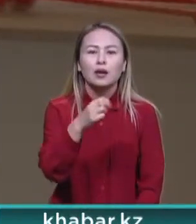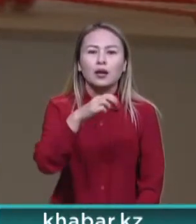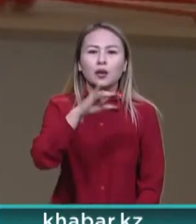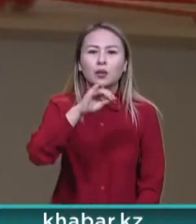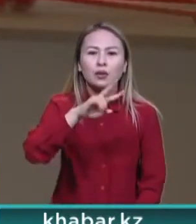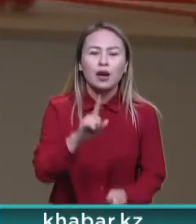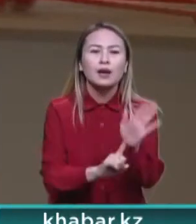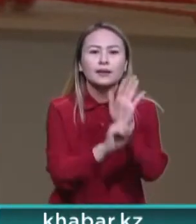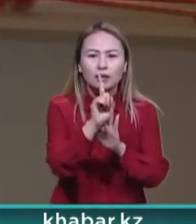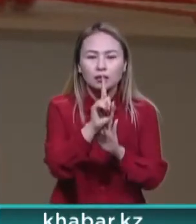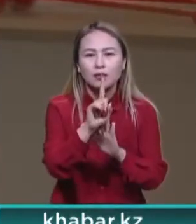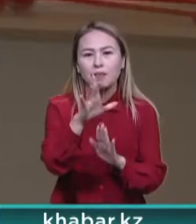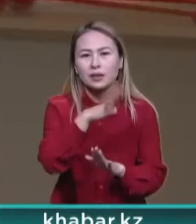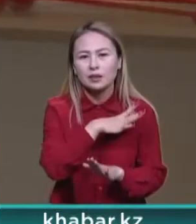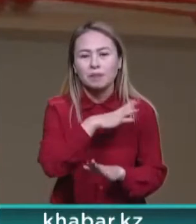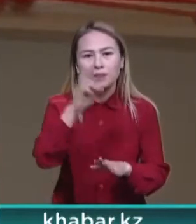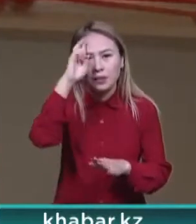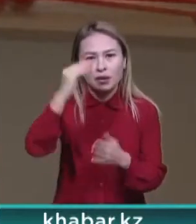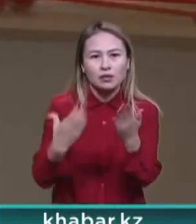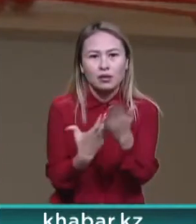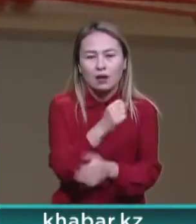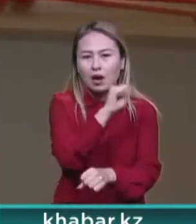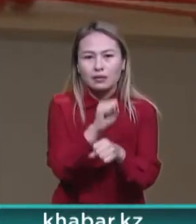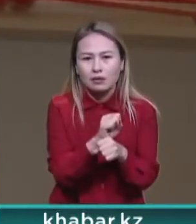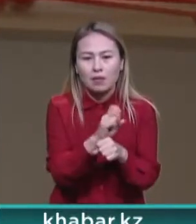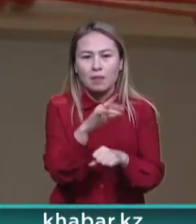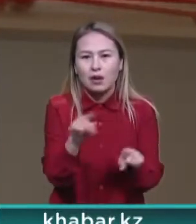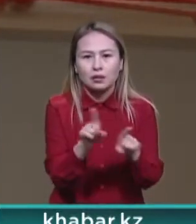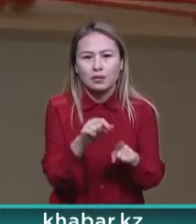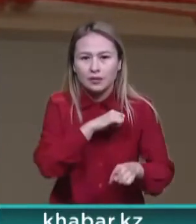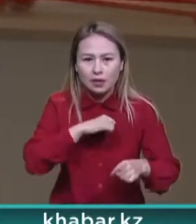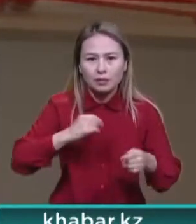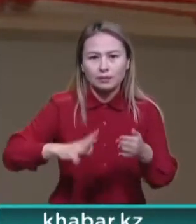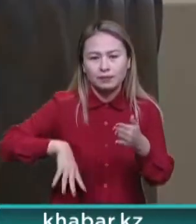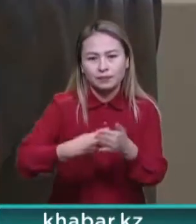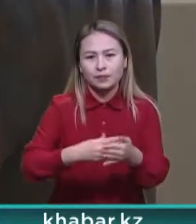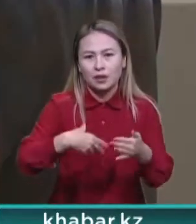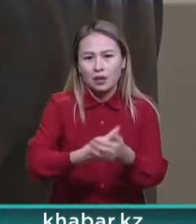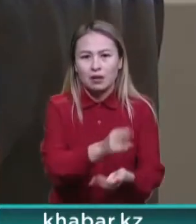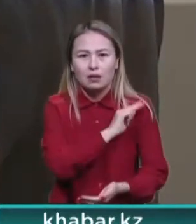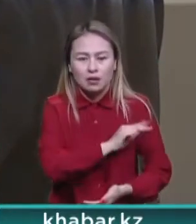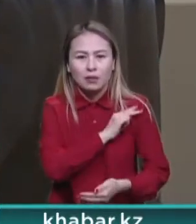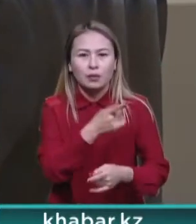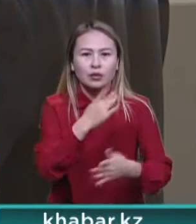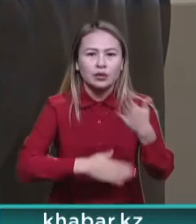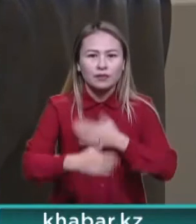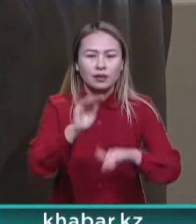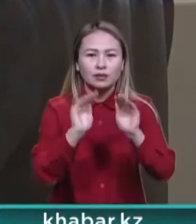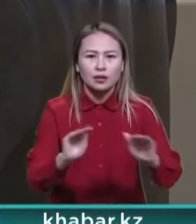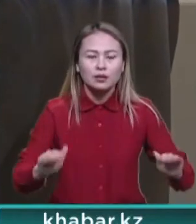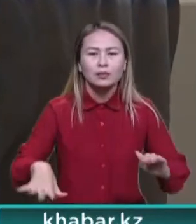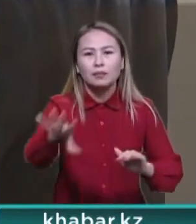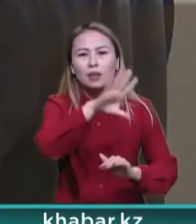Шілде айынан бастап мемлекеттен қаржыландыру тоқтады. Бірақ оған қарамастан өз қаржымызға жұмыс істеп келеміз. Өйткені аутизм мен сал ауруына